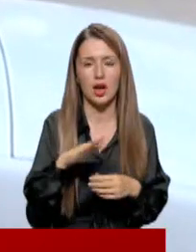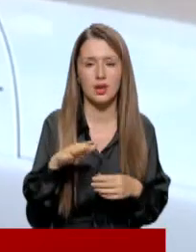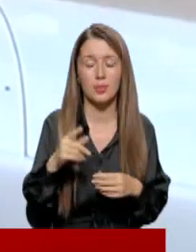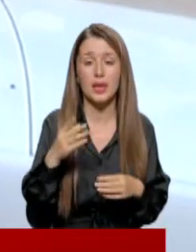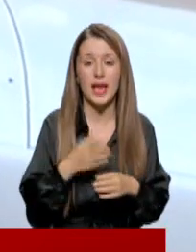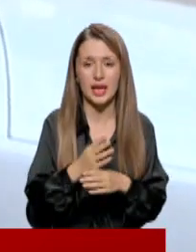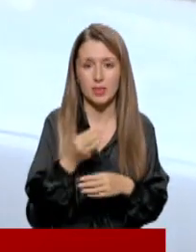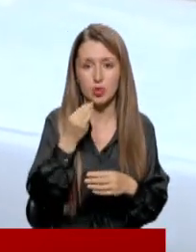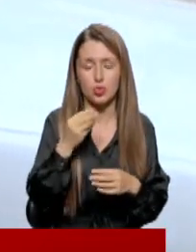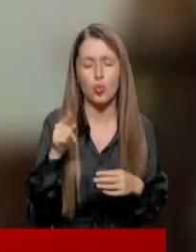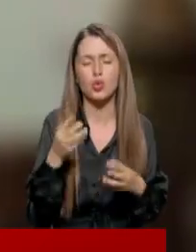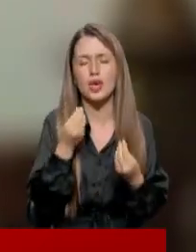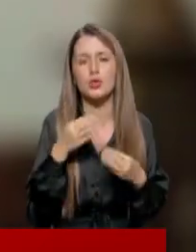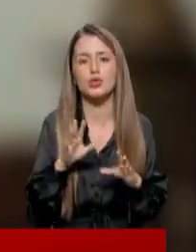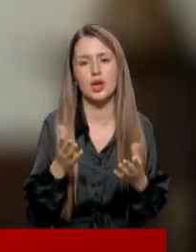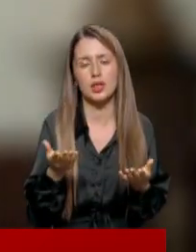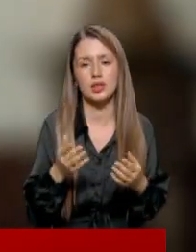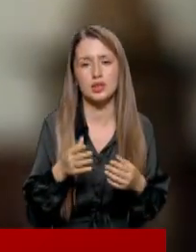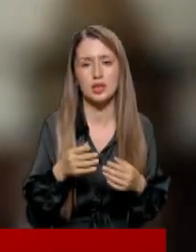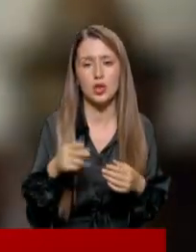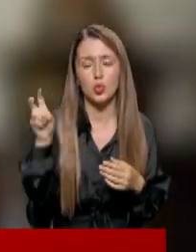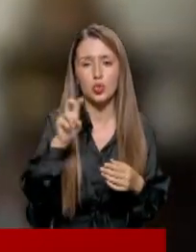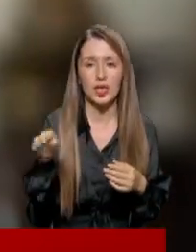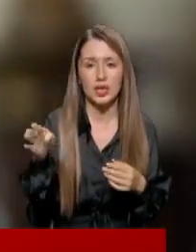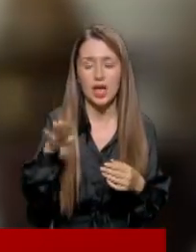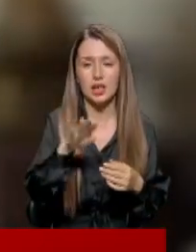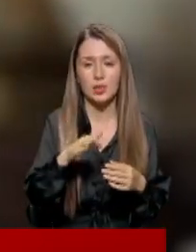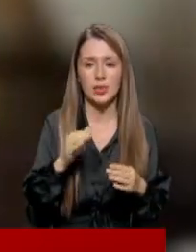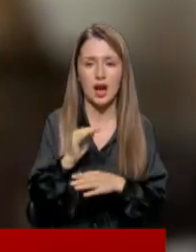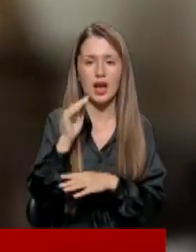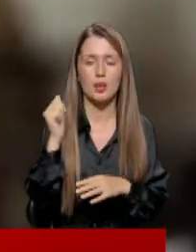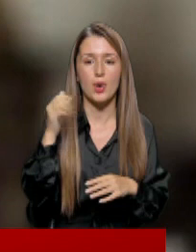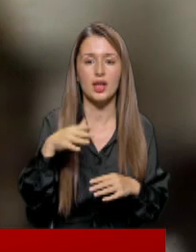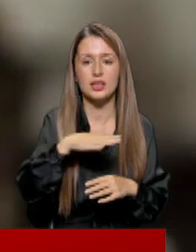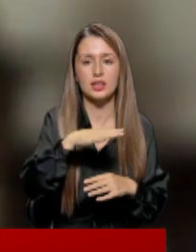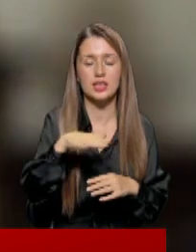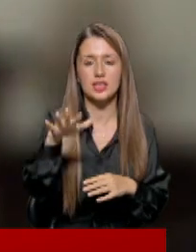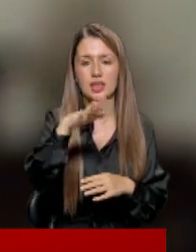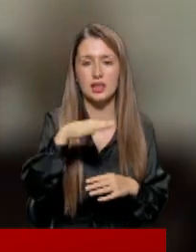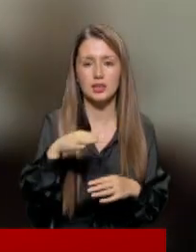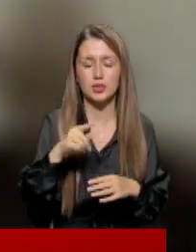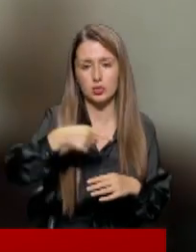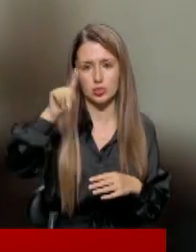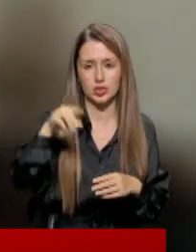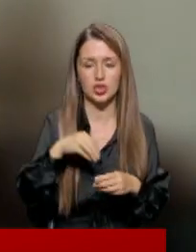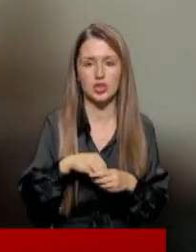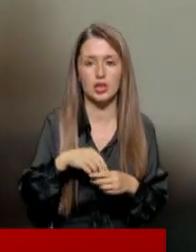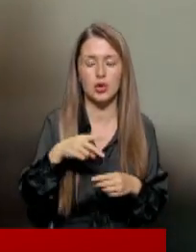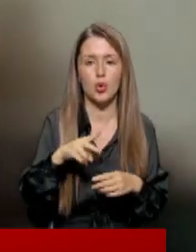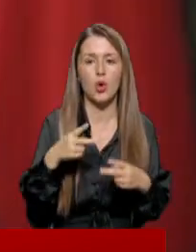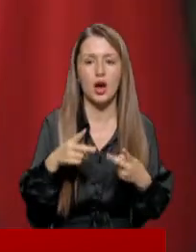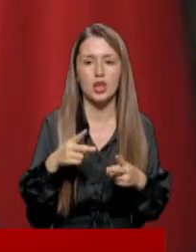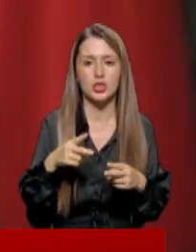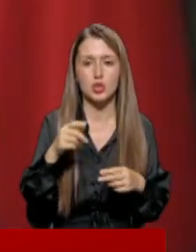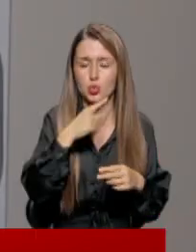ekmek yiyorduk, onu da yiyemez olduk. Kurdaki dalgalanmanın ve hayat pahalılığının insanlarımızın günlük hayatlarında yol açtığı